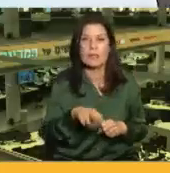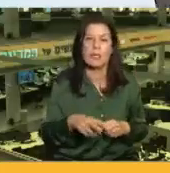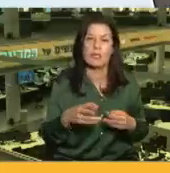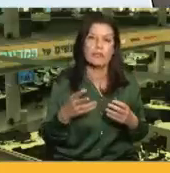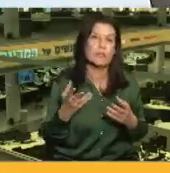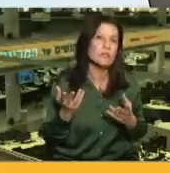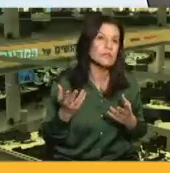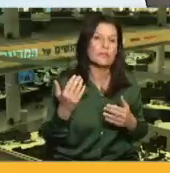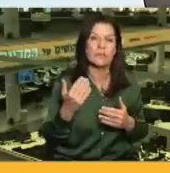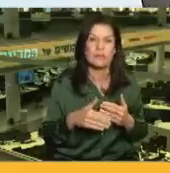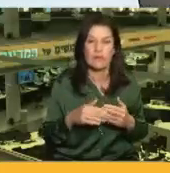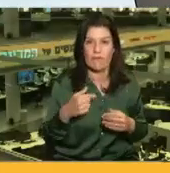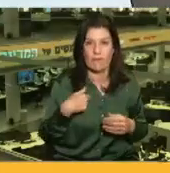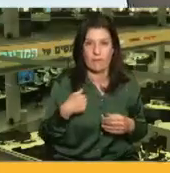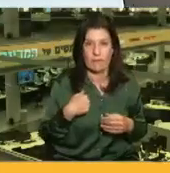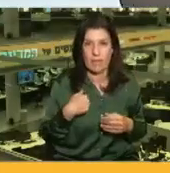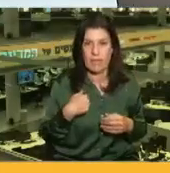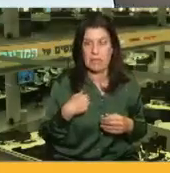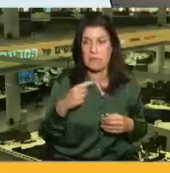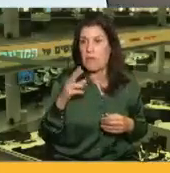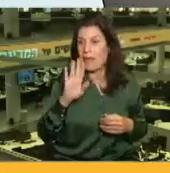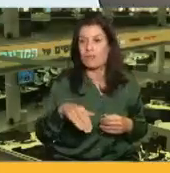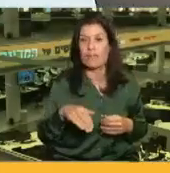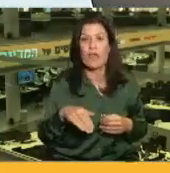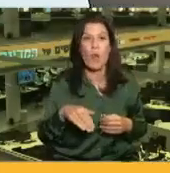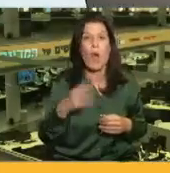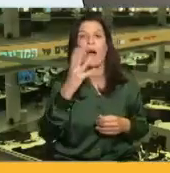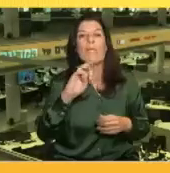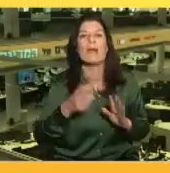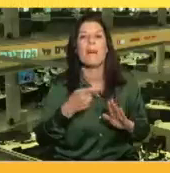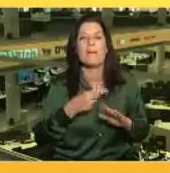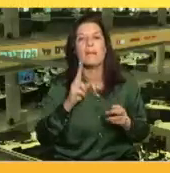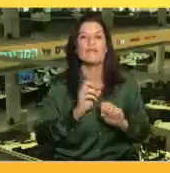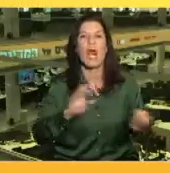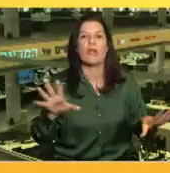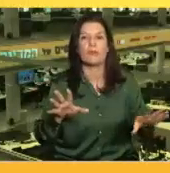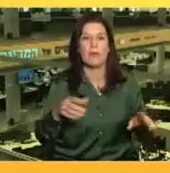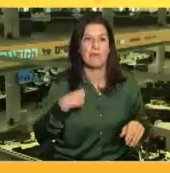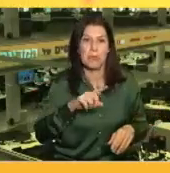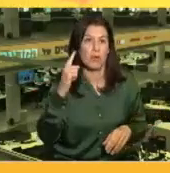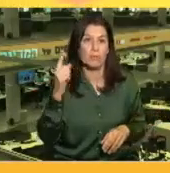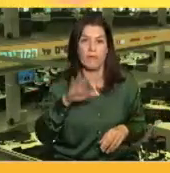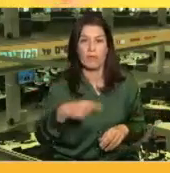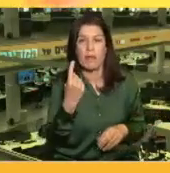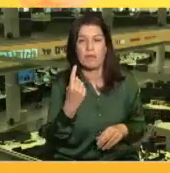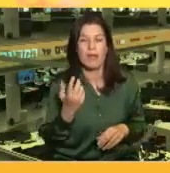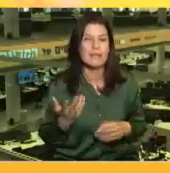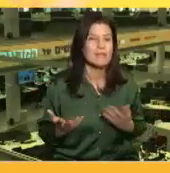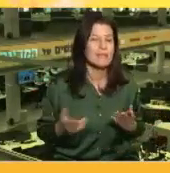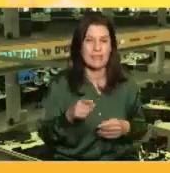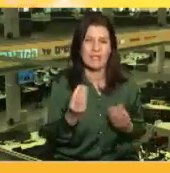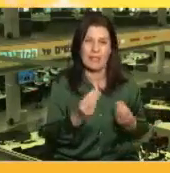ביום, כן. ואני לא שמעתי את השיר אפילו פעם אחת. אז השמעות זה דבר מאוד מאוד בעייתי, אני חושבת שזה דבר מאוד